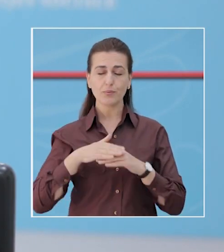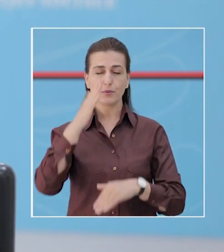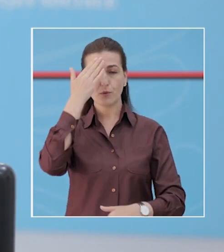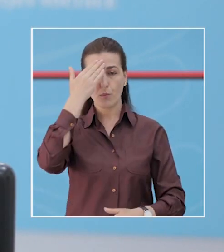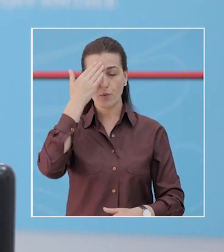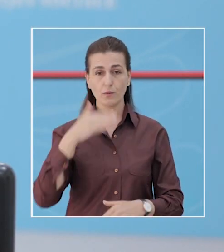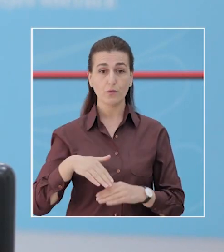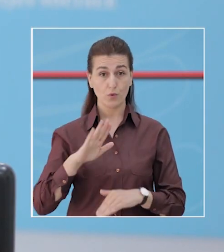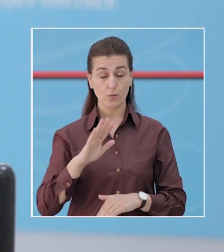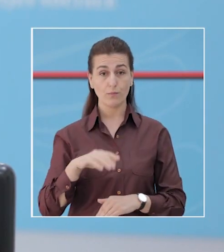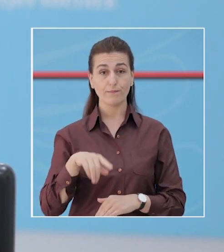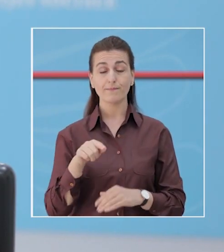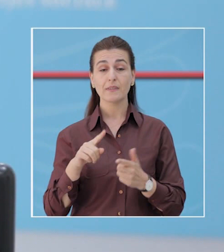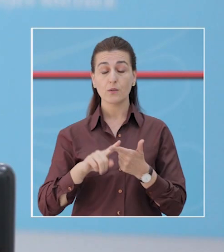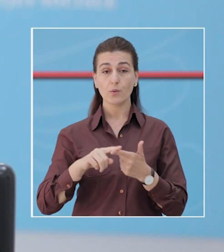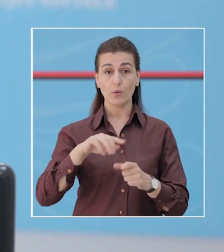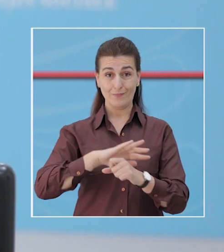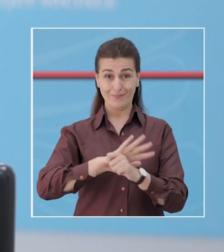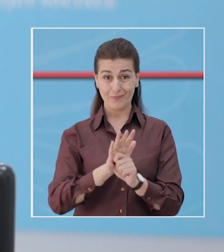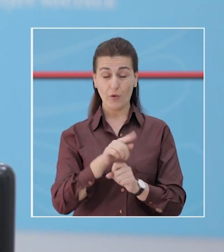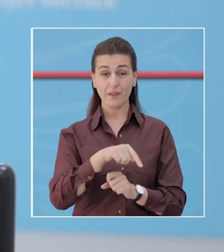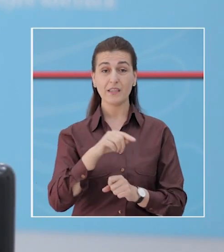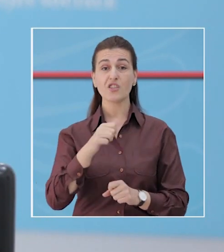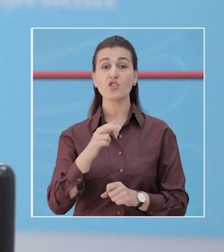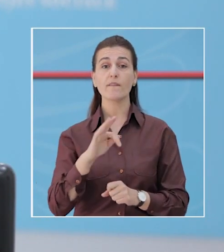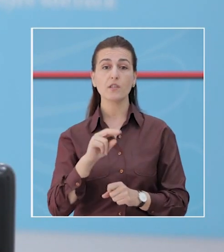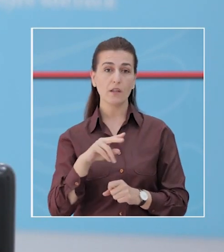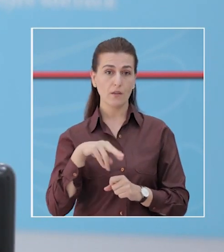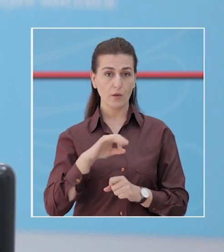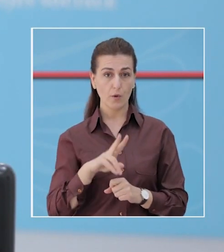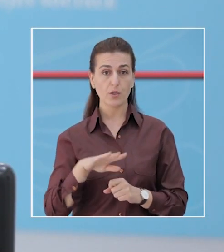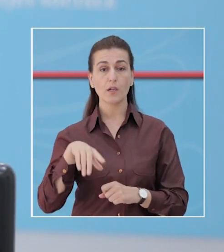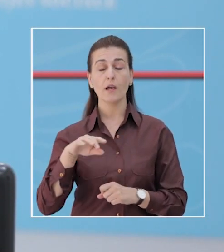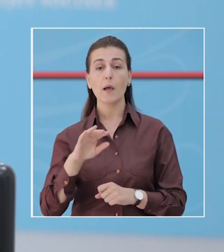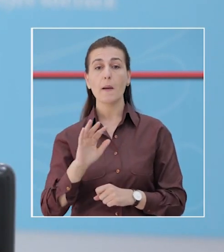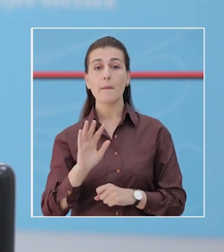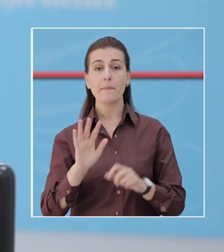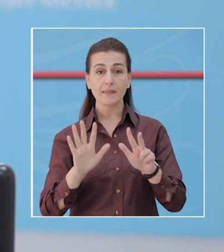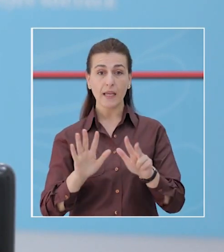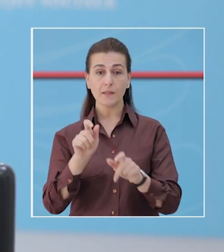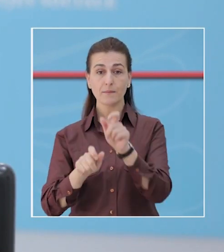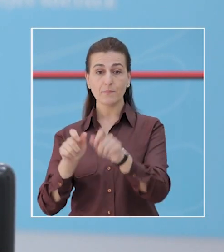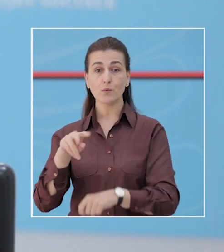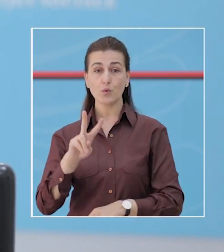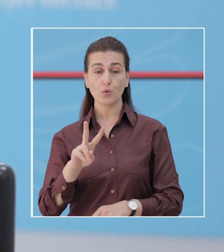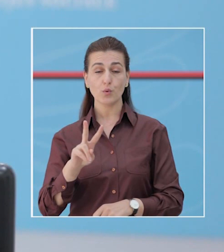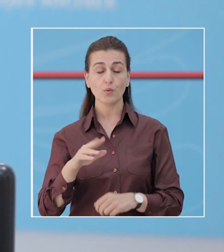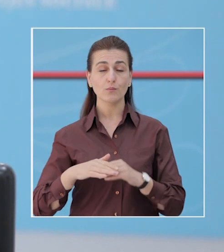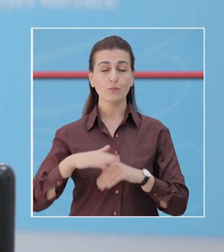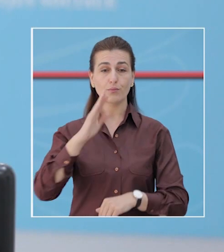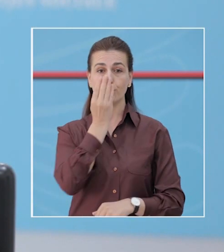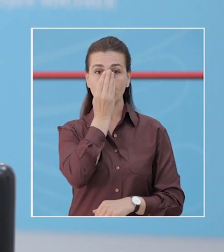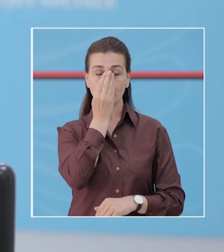në terapii intensive. Ndërsa në spitalin Shqetqet Ndrogje ose Covid-2, janë 5 pacient të shëtruar, 2 prejtyre